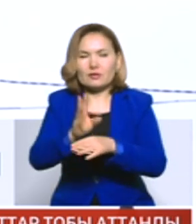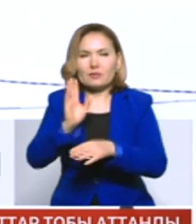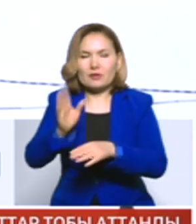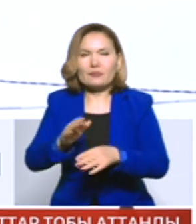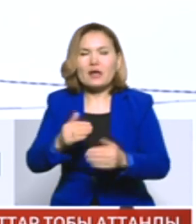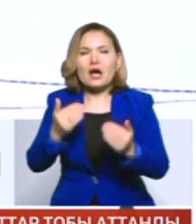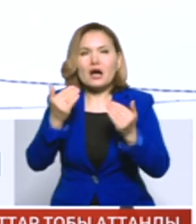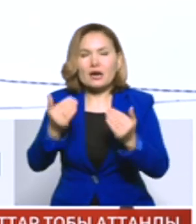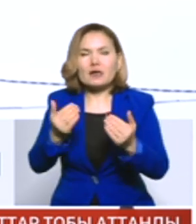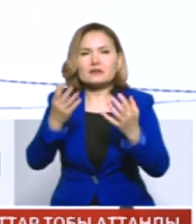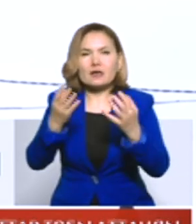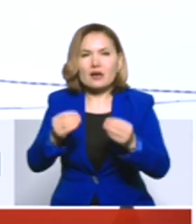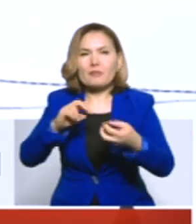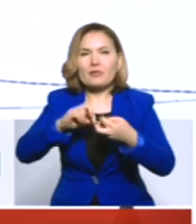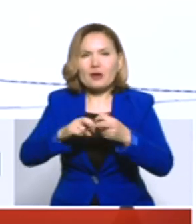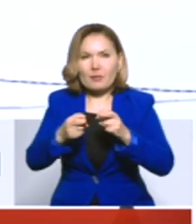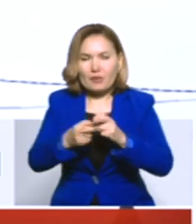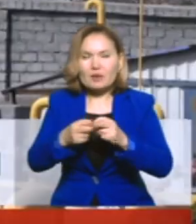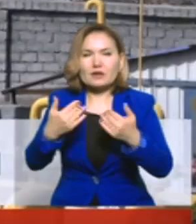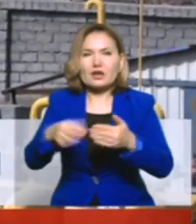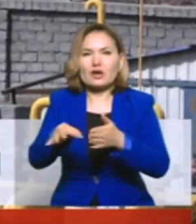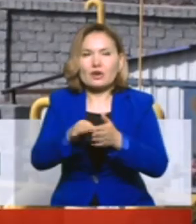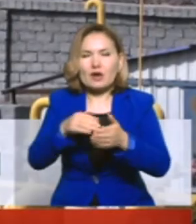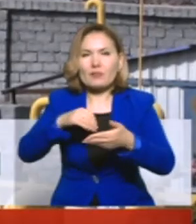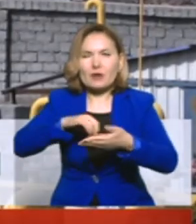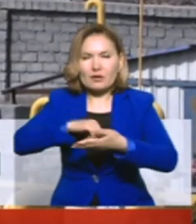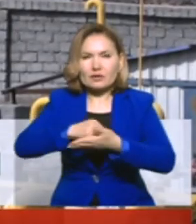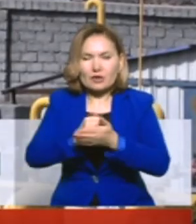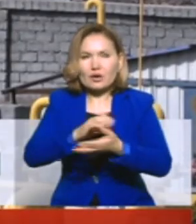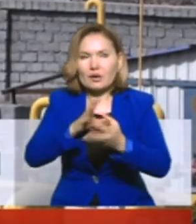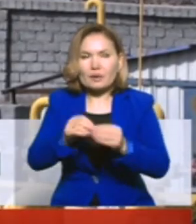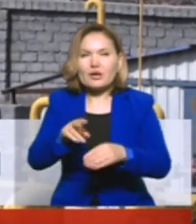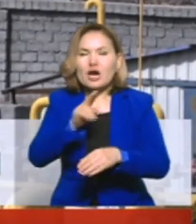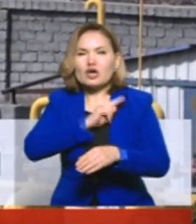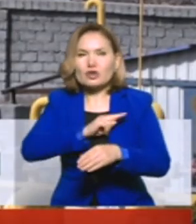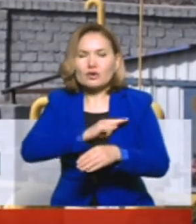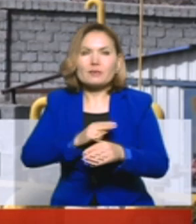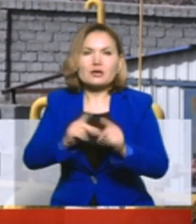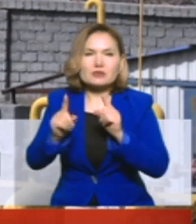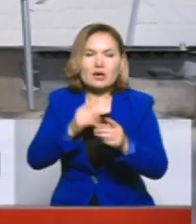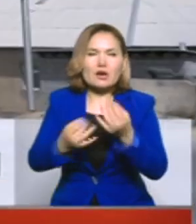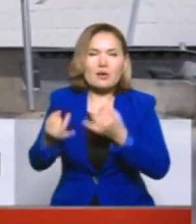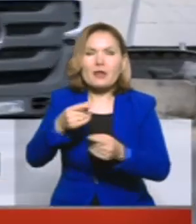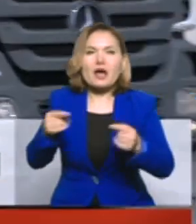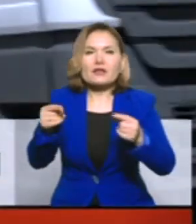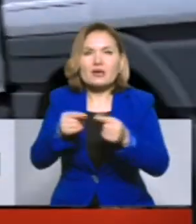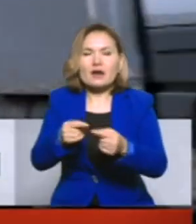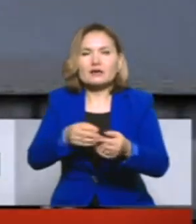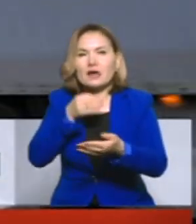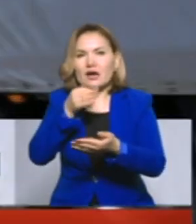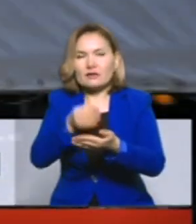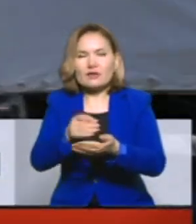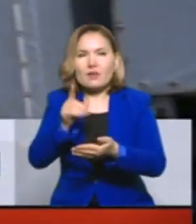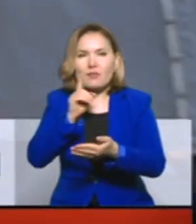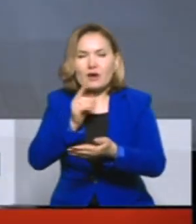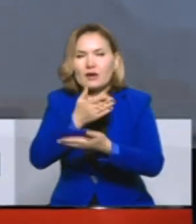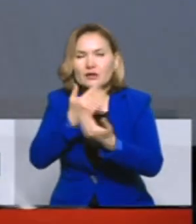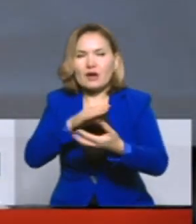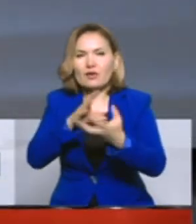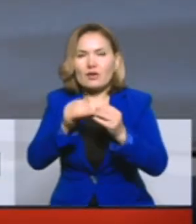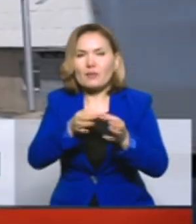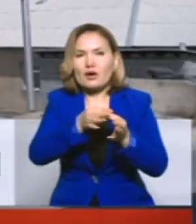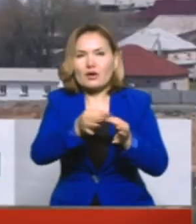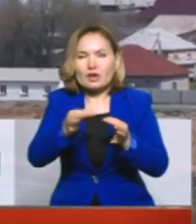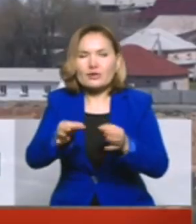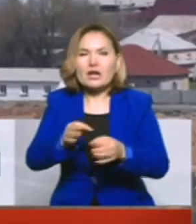Бұл қазіргі жағдайға байланысты қабылданған шұғыл шешім. Жұмыс тобы әлі қанша уақыт ақылдасып, нақты неге тоқтары белгісіз. Жалпы Қазғұрт,